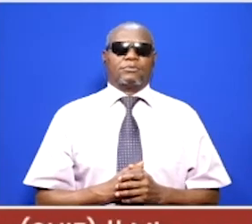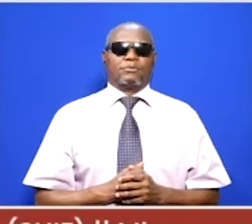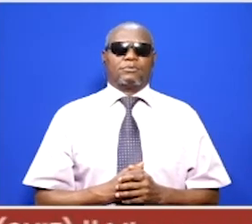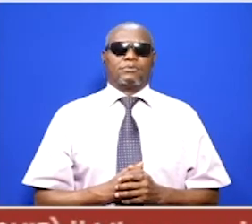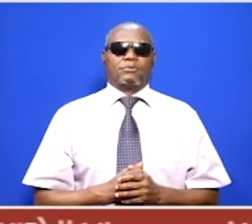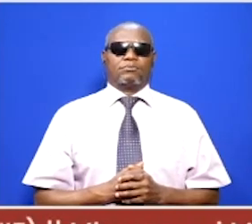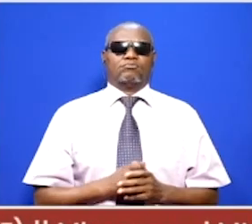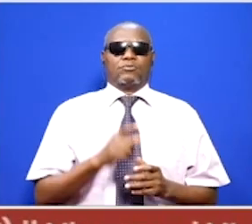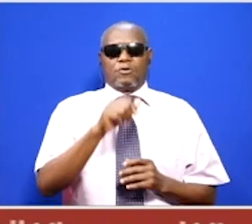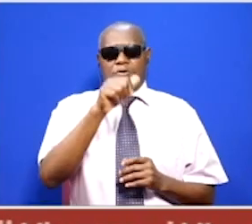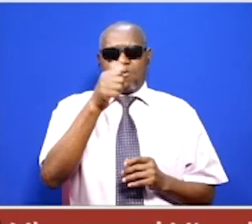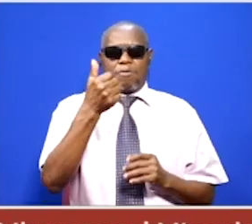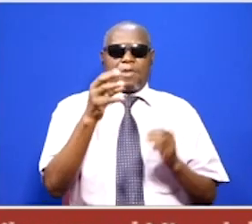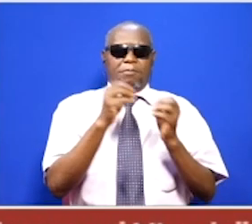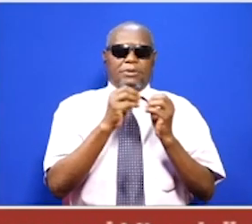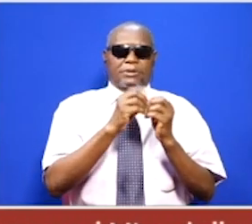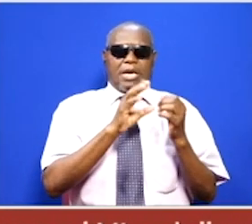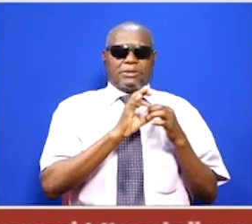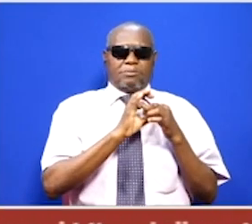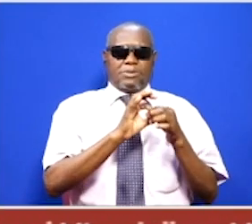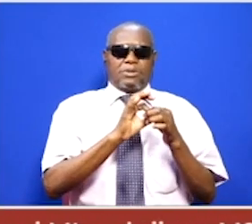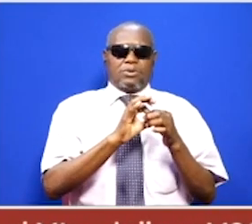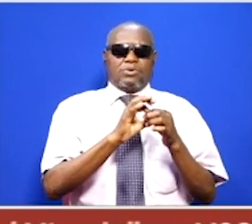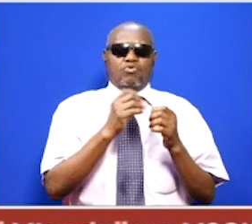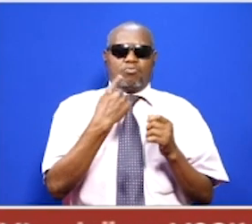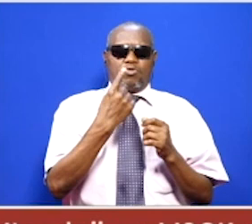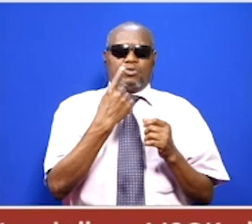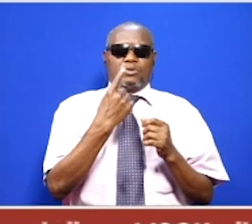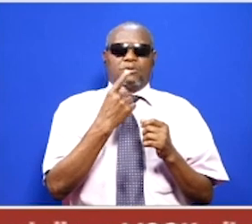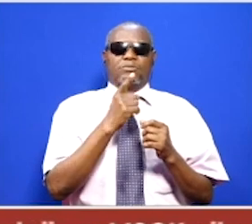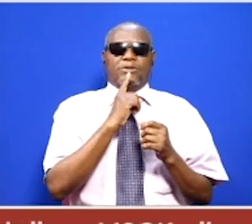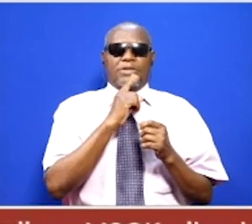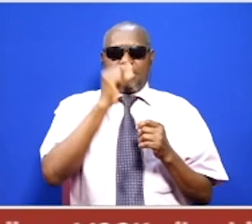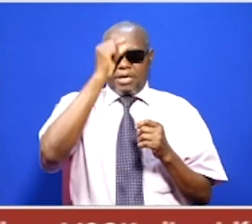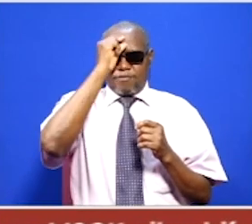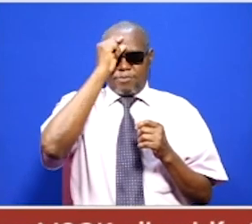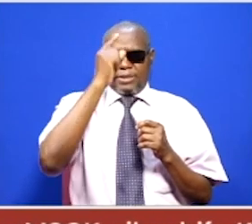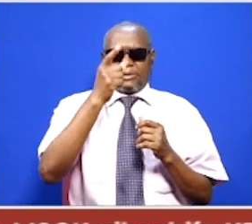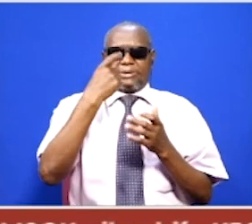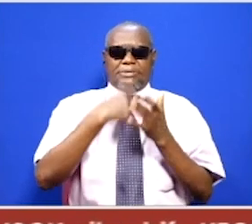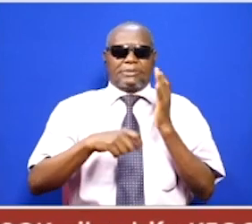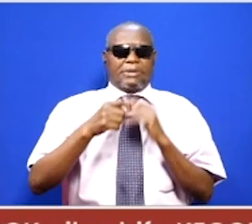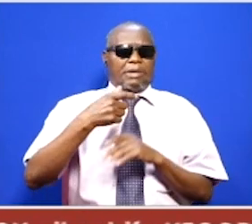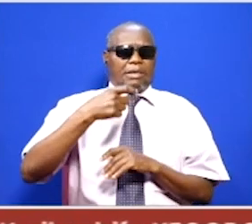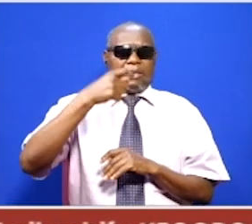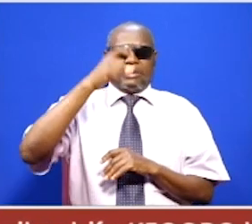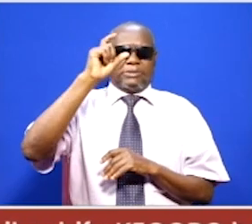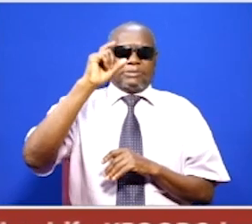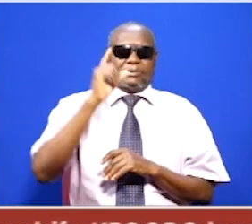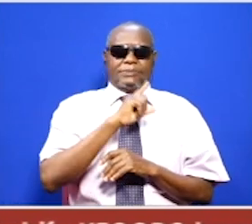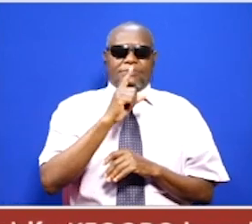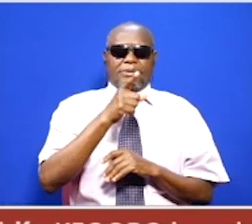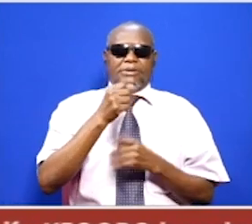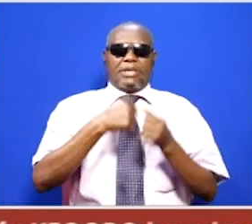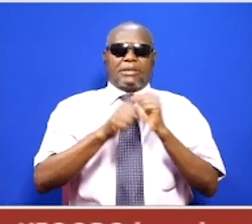Mtazamaji, kwingineko, muungano wa Azimio la Umoja sasa linaishutumu serikali kwa ushuru wa juu na kusema kuwa hatua hiyo